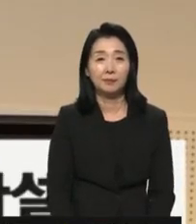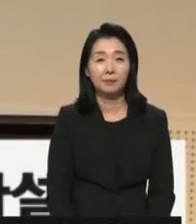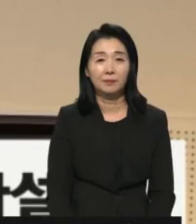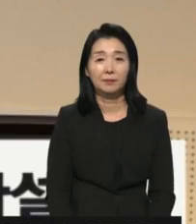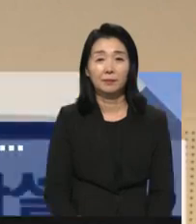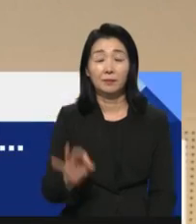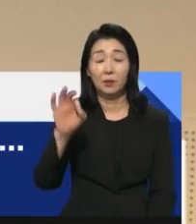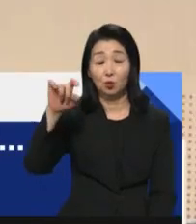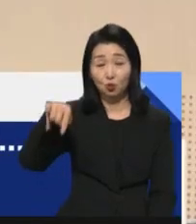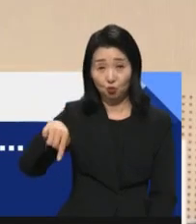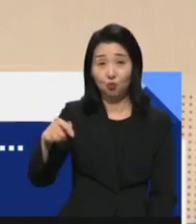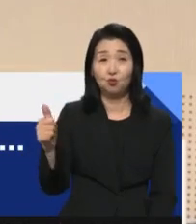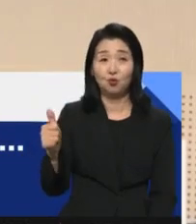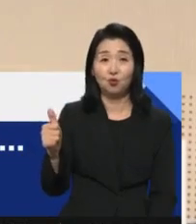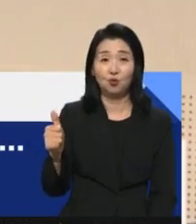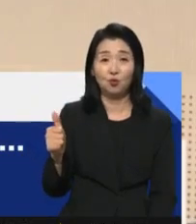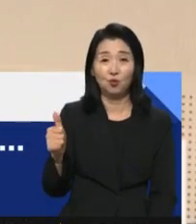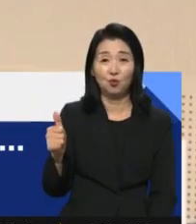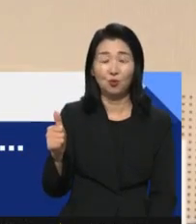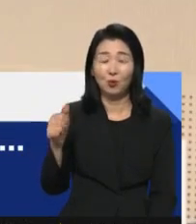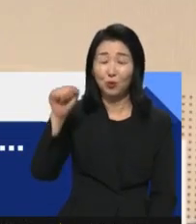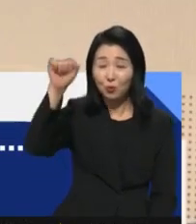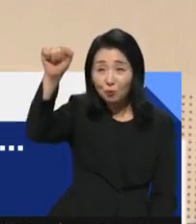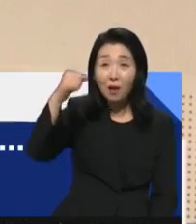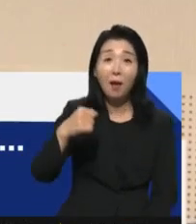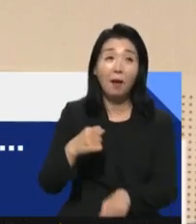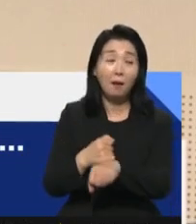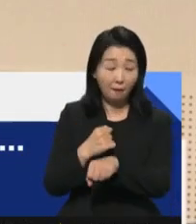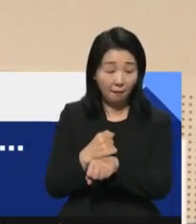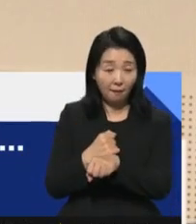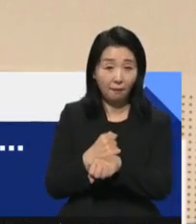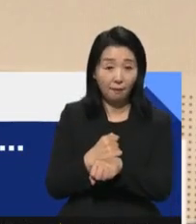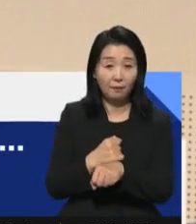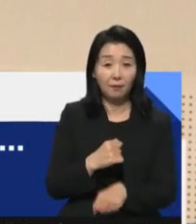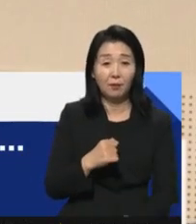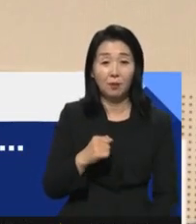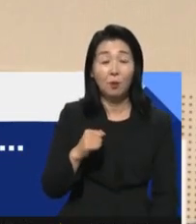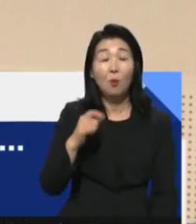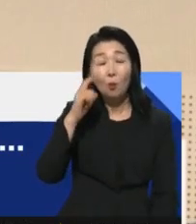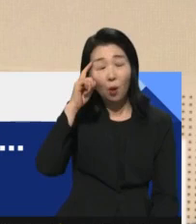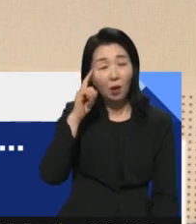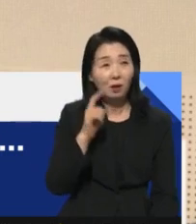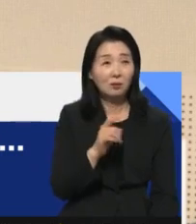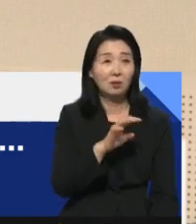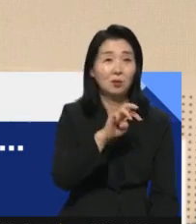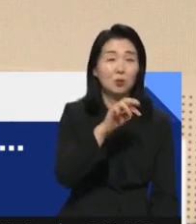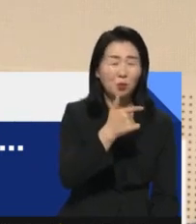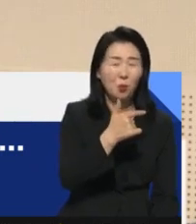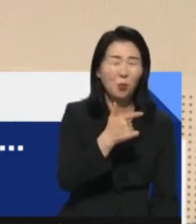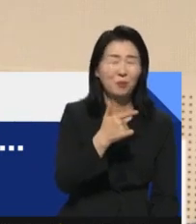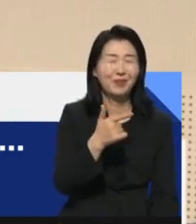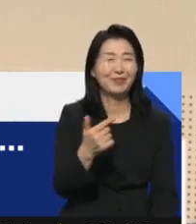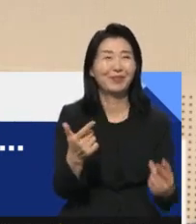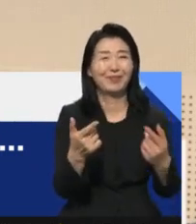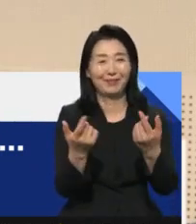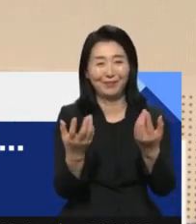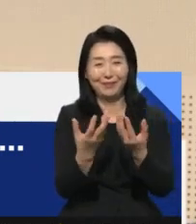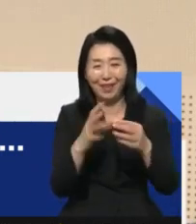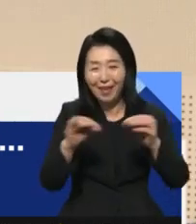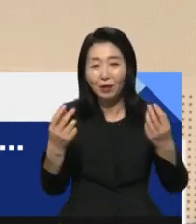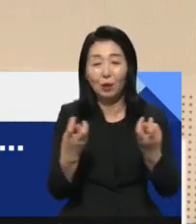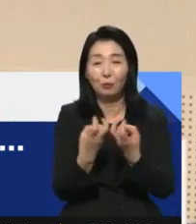우병우 수석이 나와 주신다니까 네. 뭐 거의 이건 퉁쳐가지고 네. 상쇄되지 않을까. 최경환